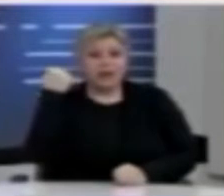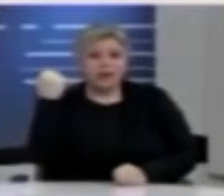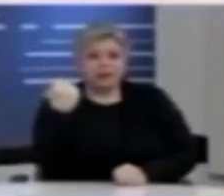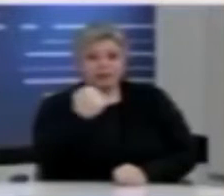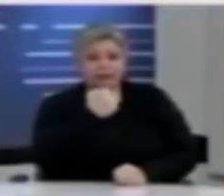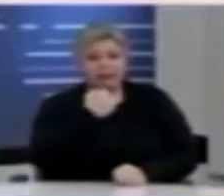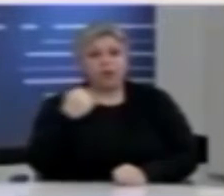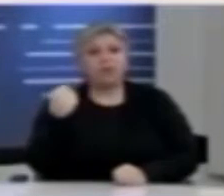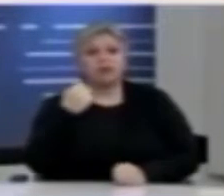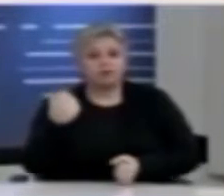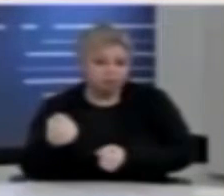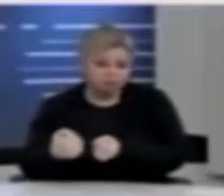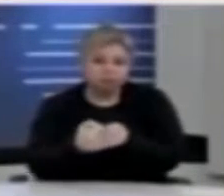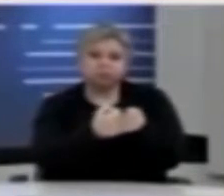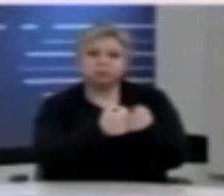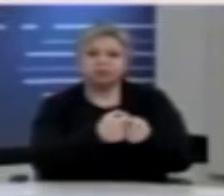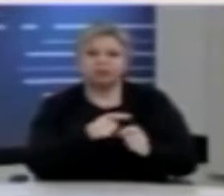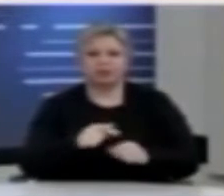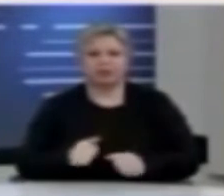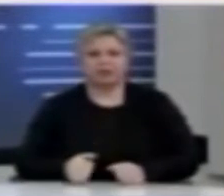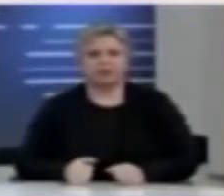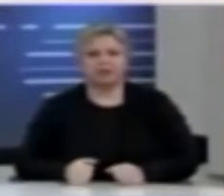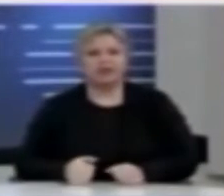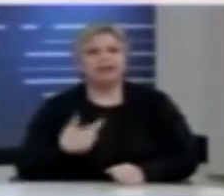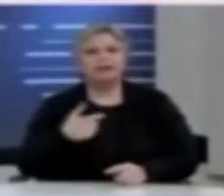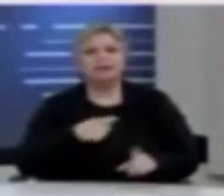στηρίζουν με τους αγνούς